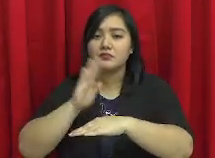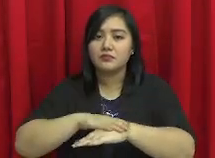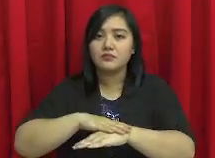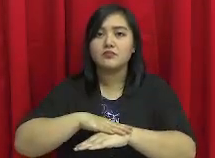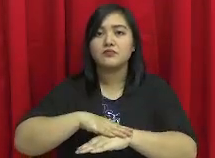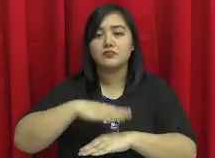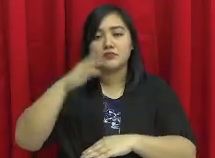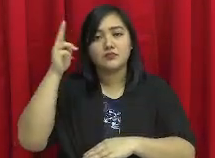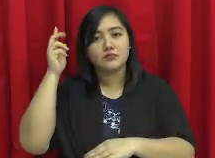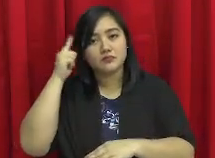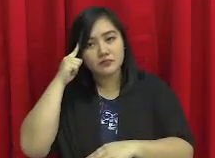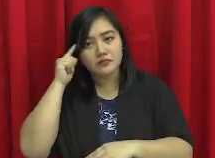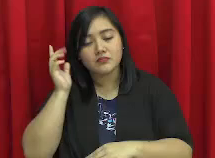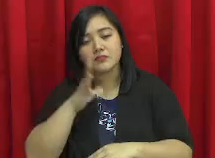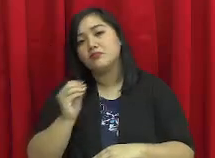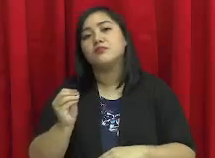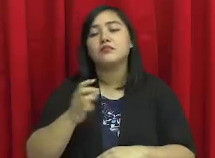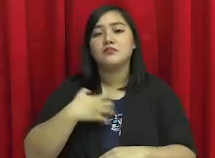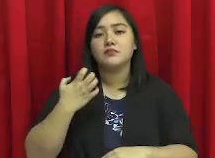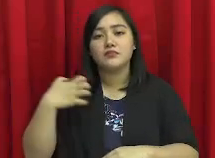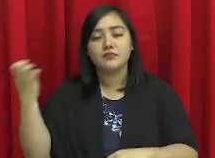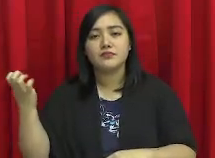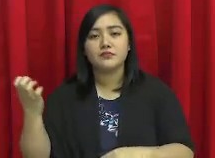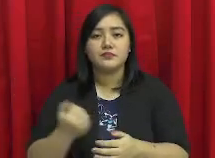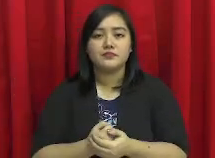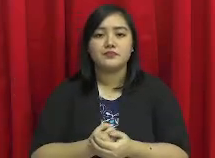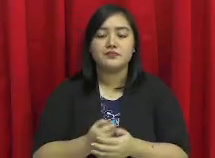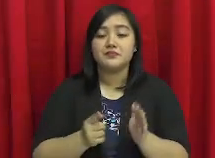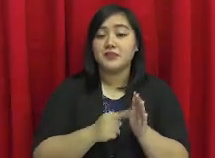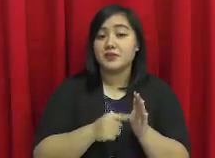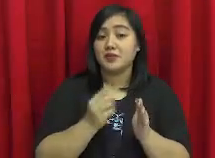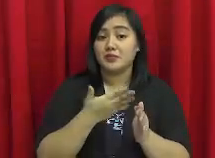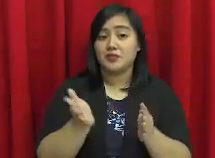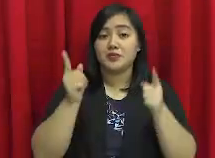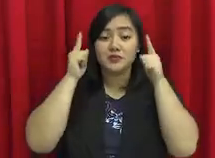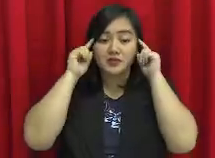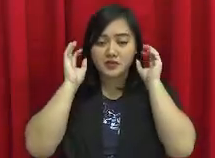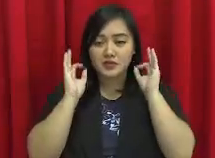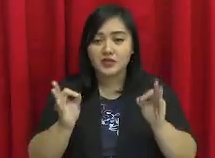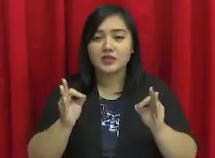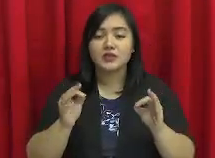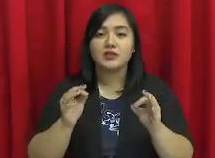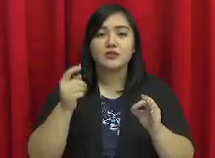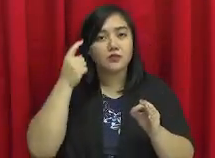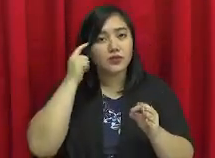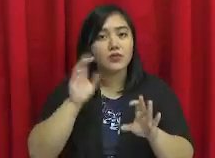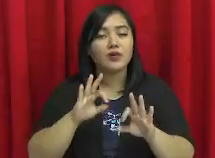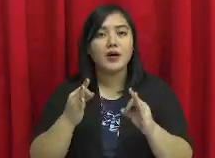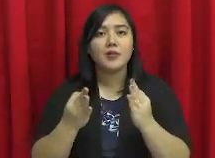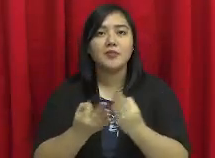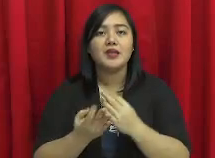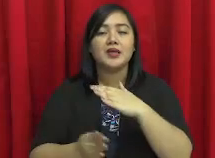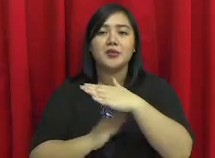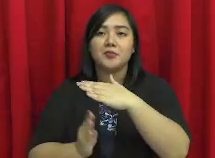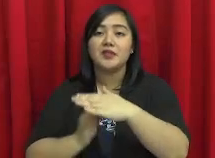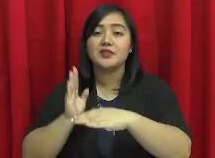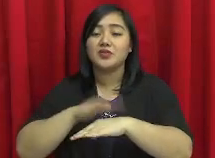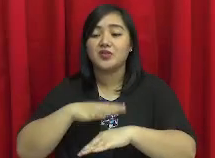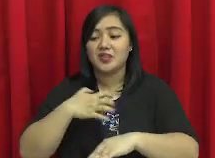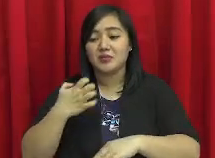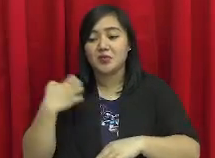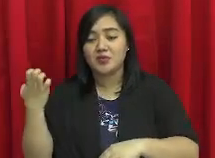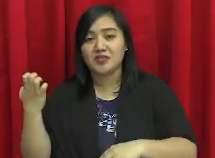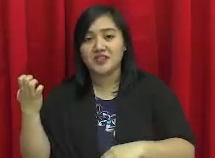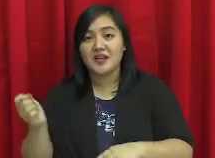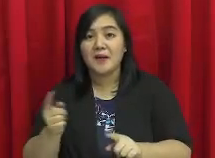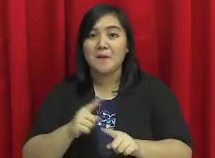minsan nagde-decide tayo para sa ating pamilya, bunga lang ng emosyon natin, and yet magiging permanenteng pangyayari na